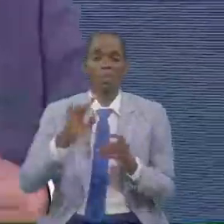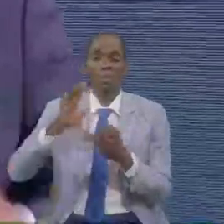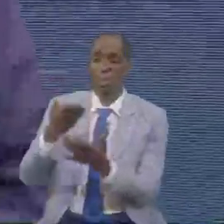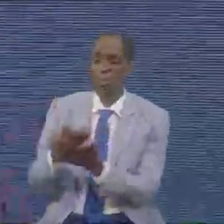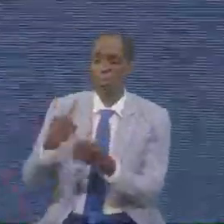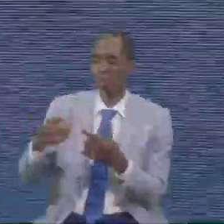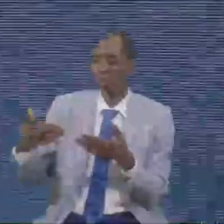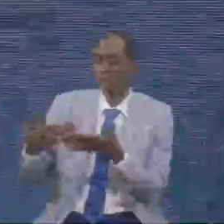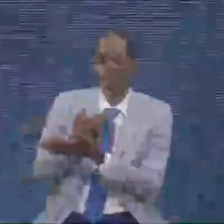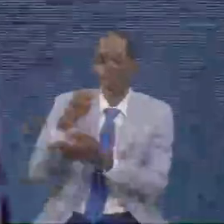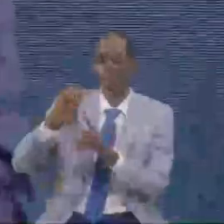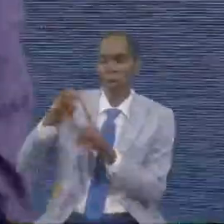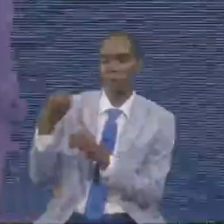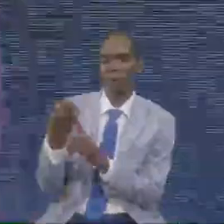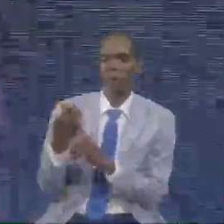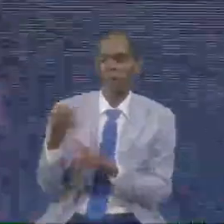nouvelle communauté,